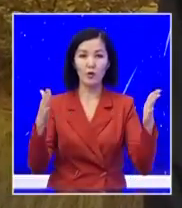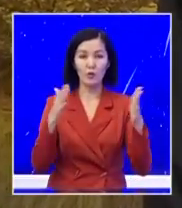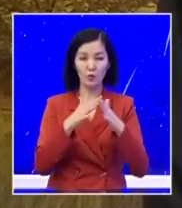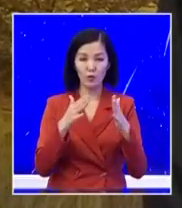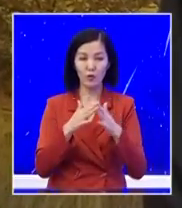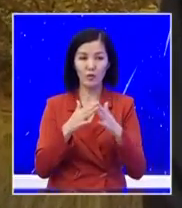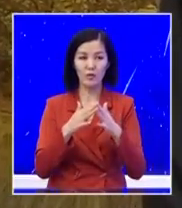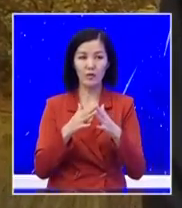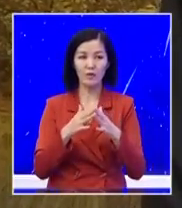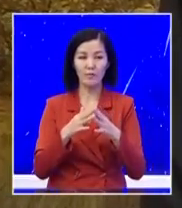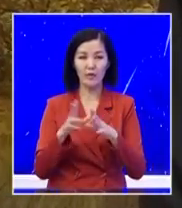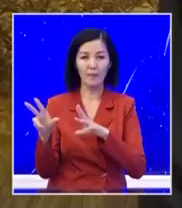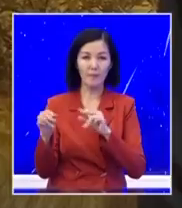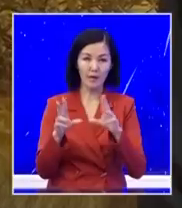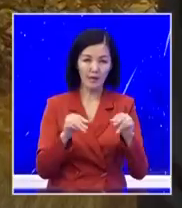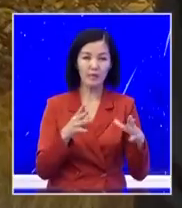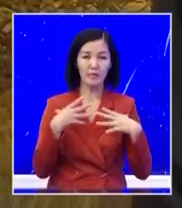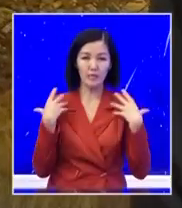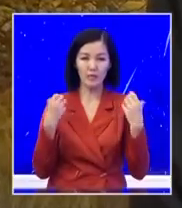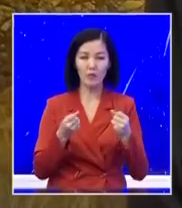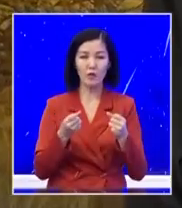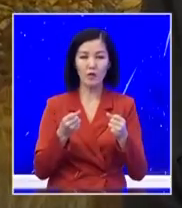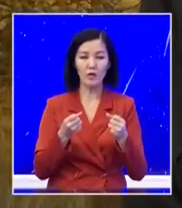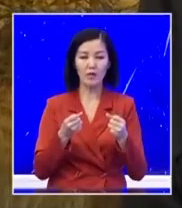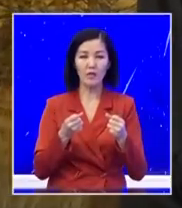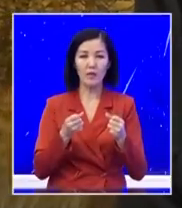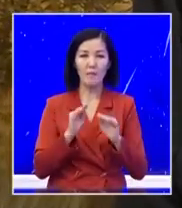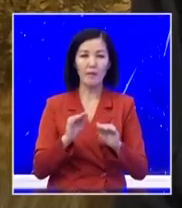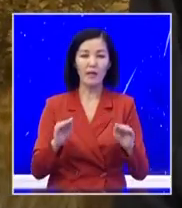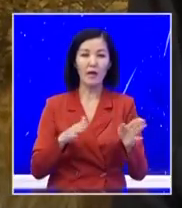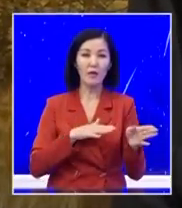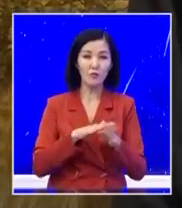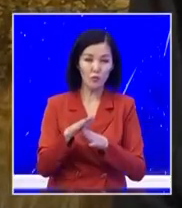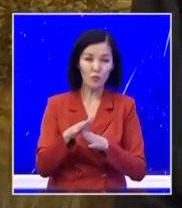болуп, іші енді балаға толып отыр, Алла